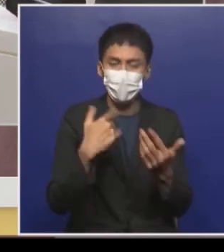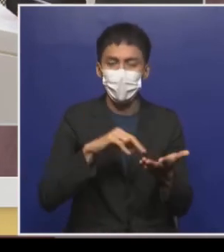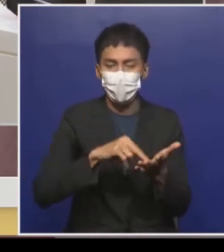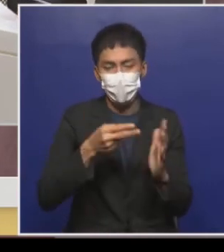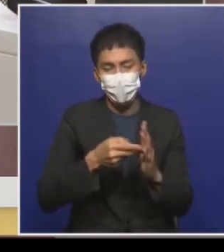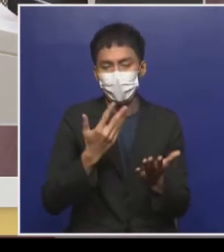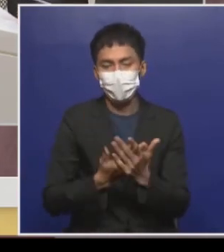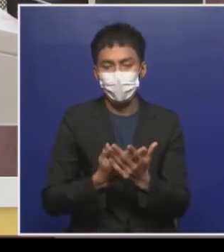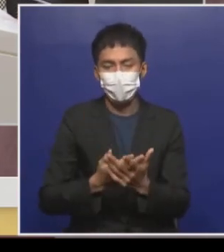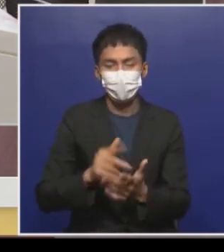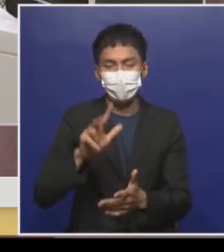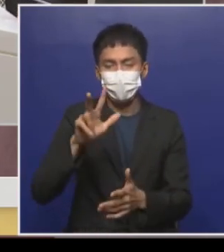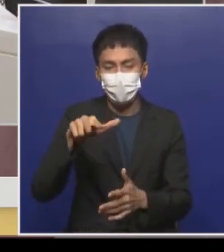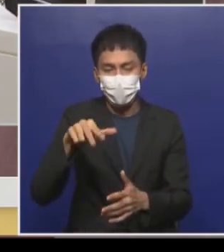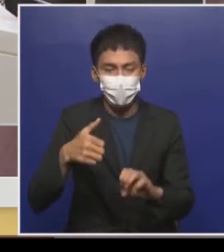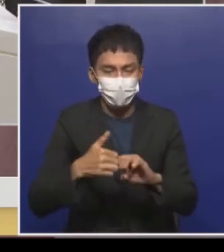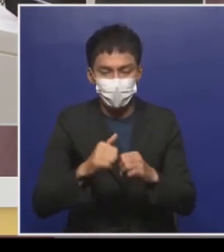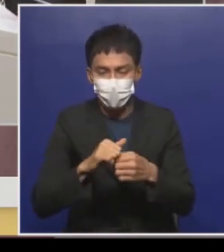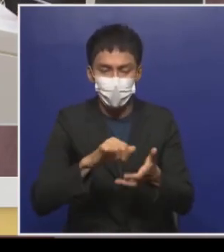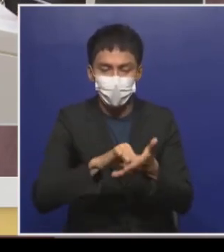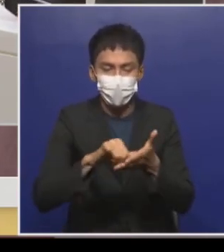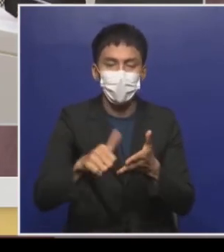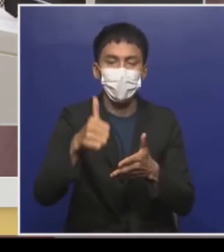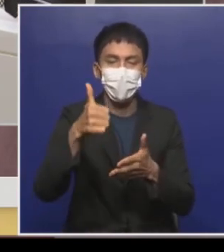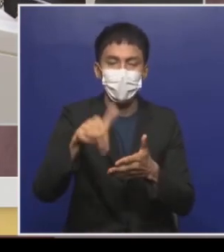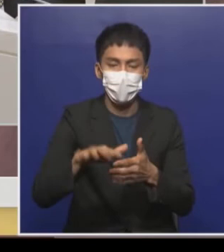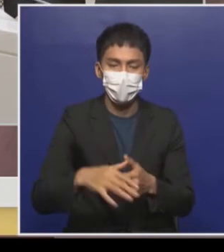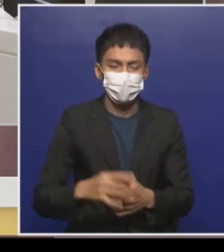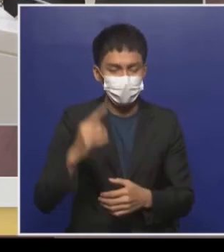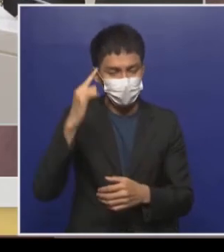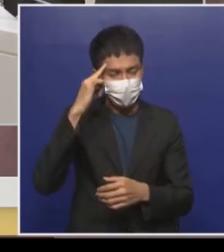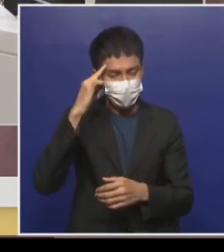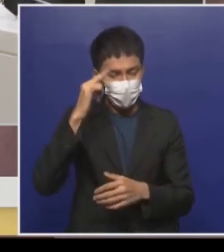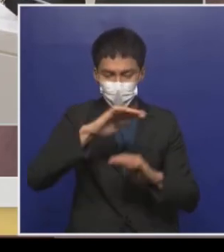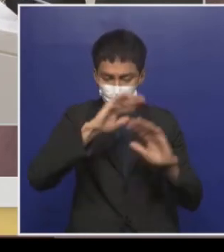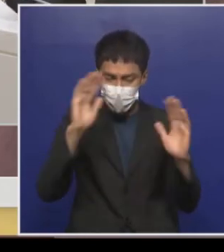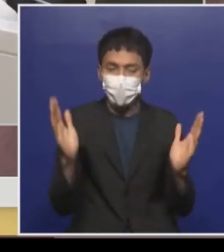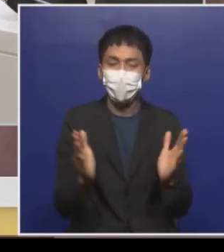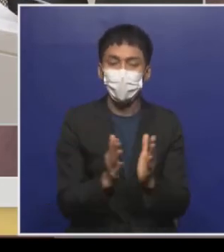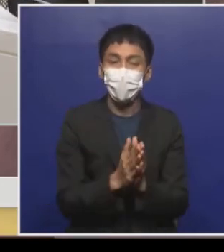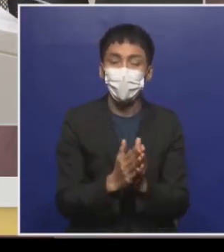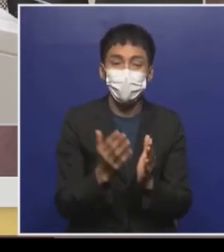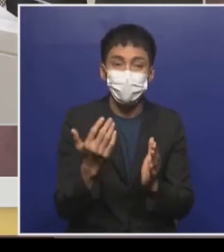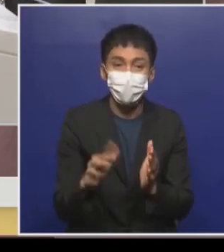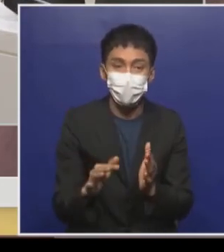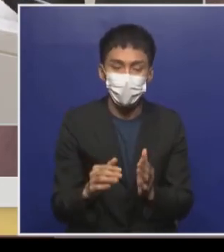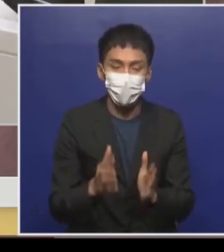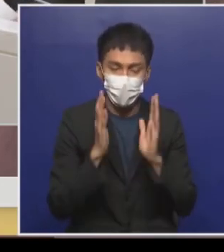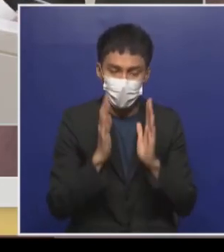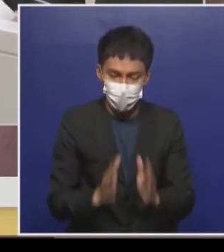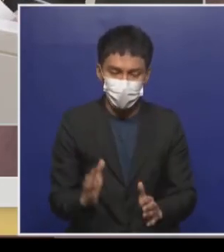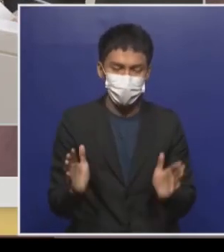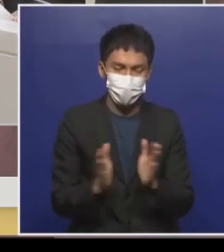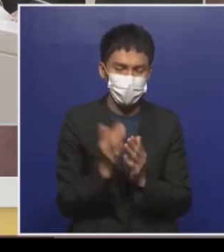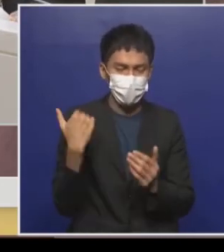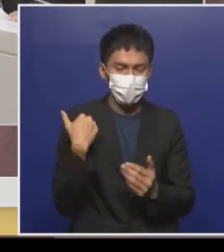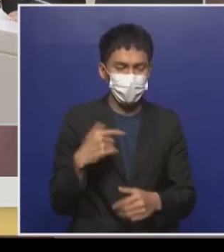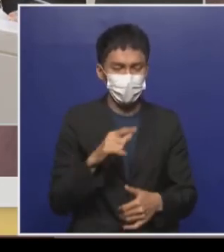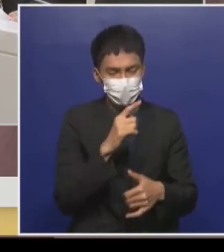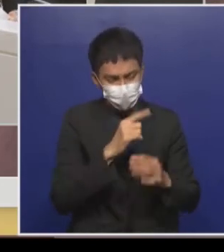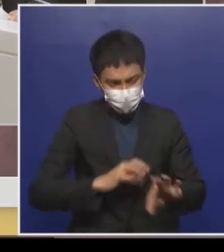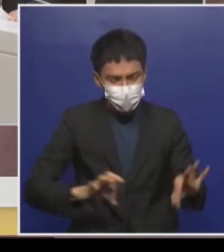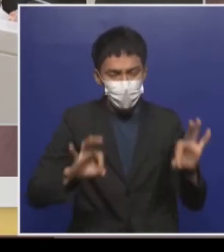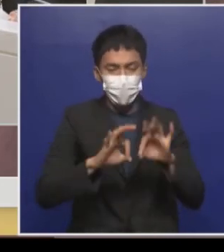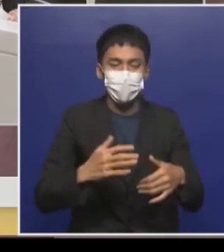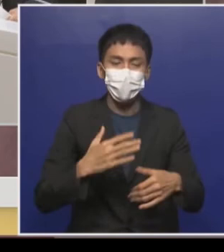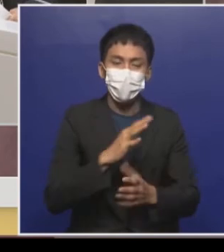คนคงจะไม่สามารถแ้ไขปัหาเขาได้แต่ถ้ามองในภาพรวมแล้วุกคนนั้นมป logistics สี่มีมิติสุขภพท